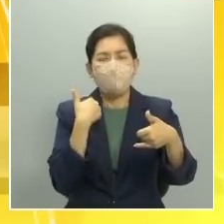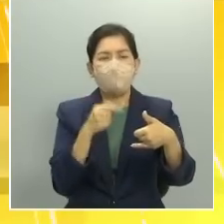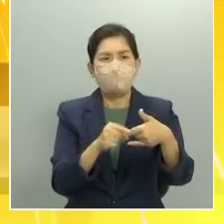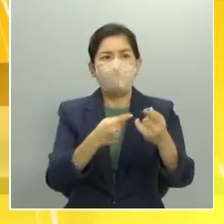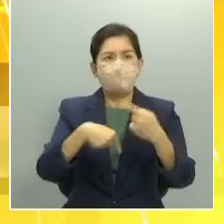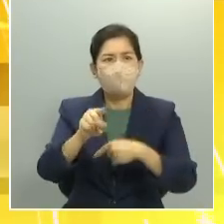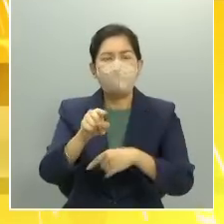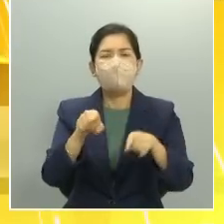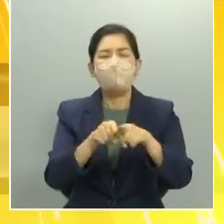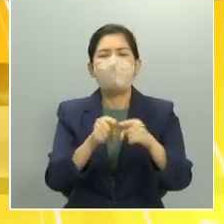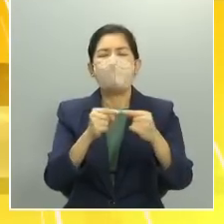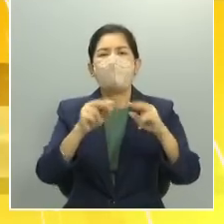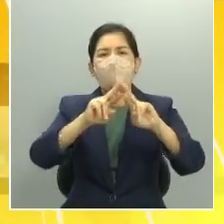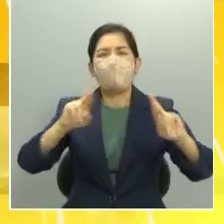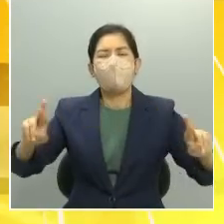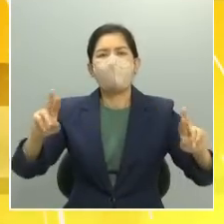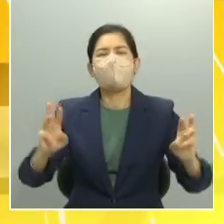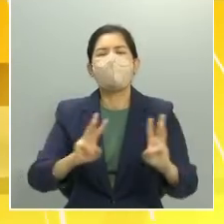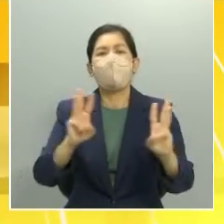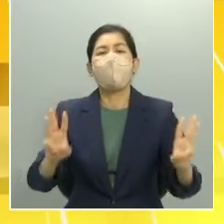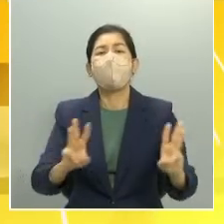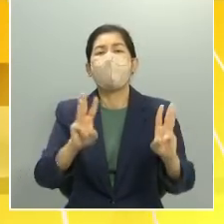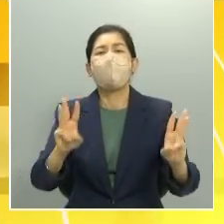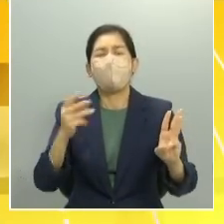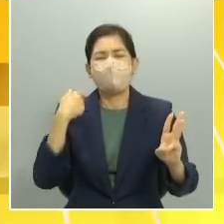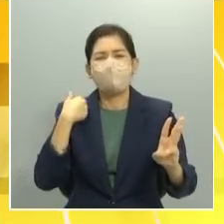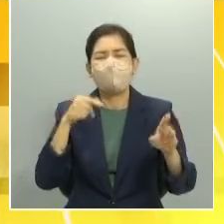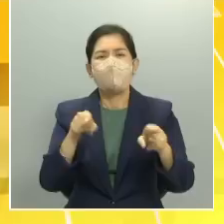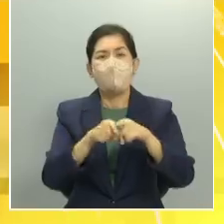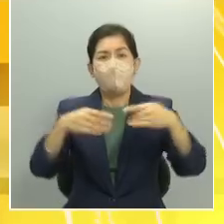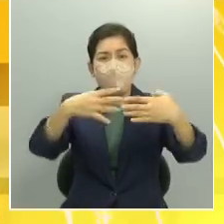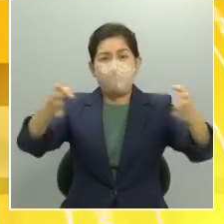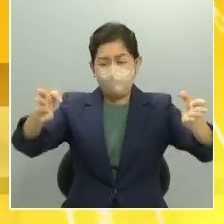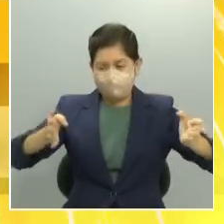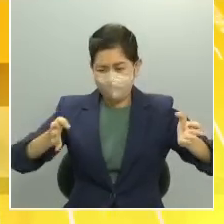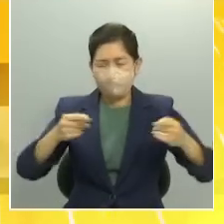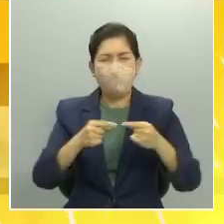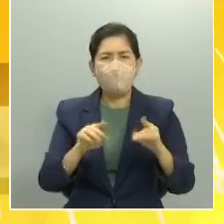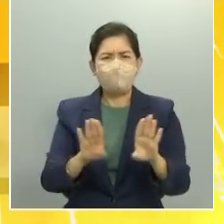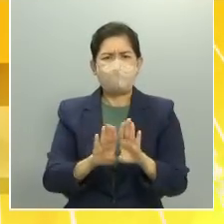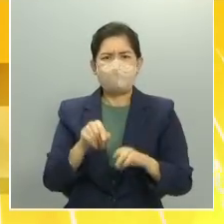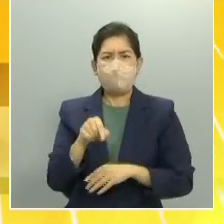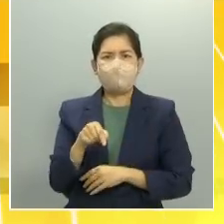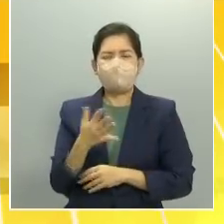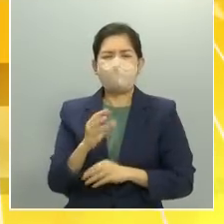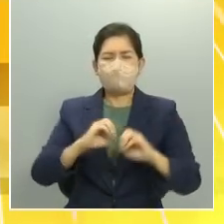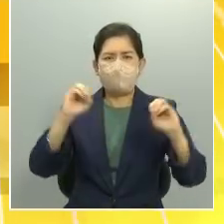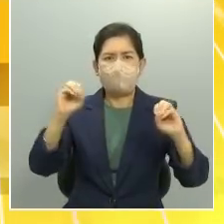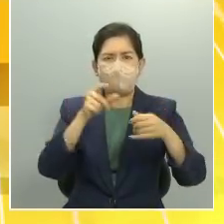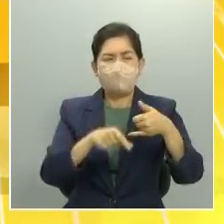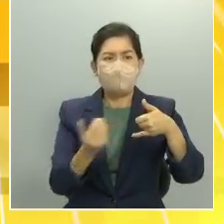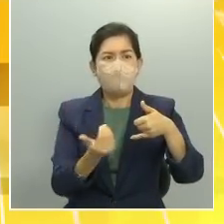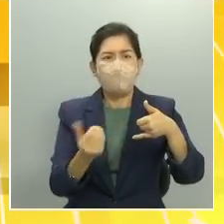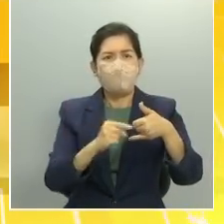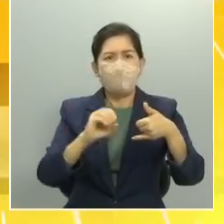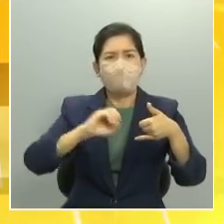ที่เป็นพื้นที่เปิด ใช่ค่ะ เหมือนร้านนั่งชิลอ่ะนี่ไม่เคยมาที่นี่นะแล้วไม่ค่อยเล่นในสถ